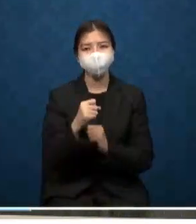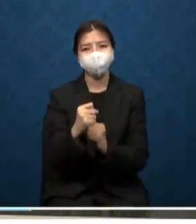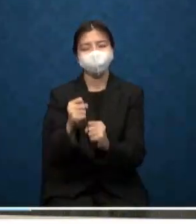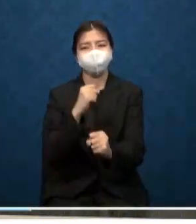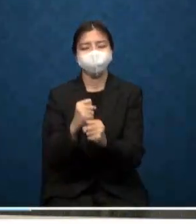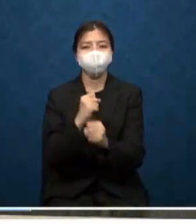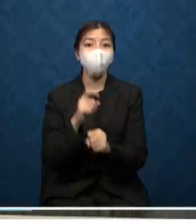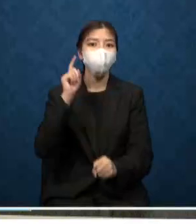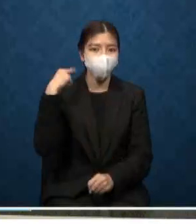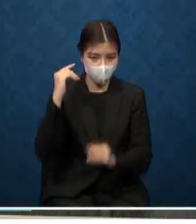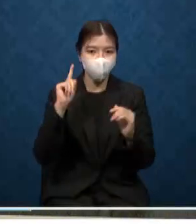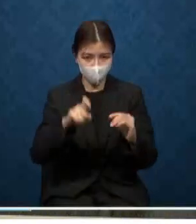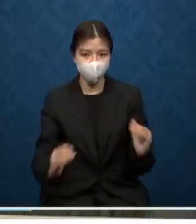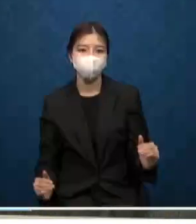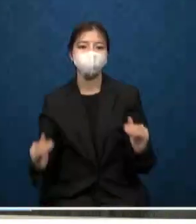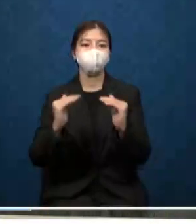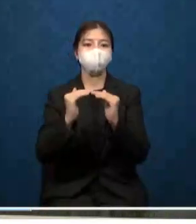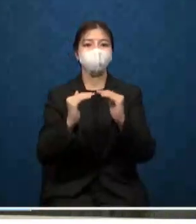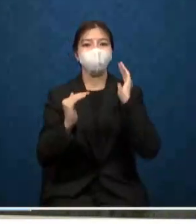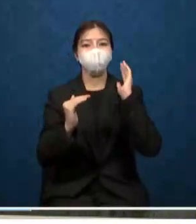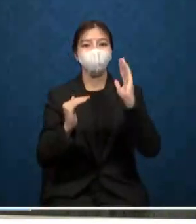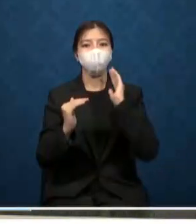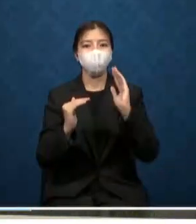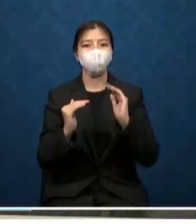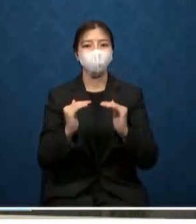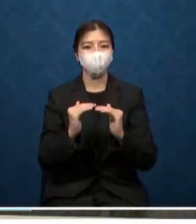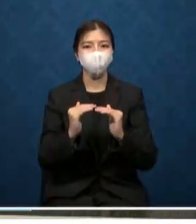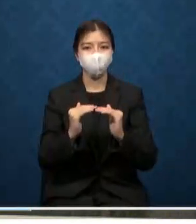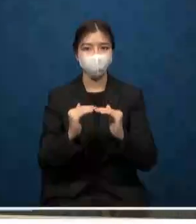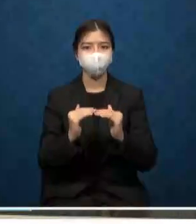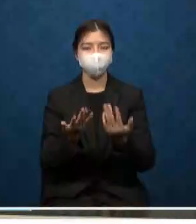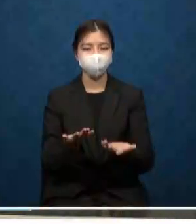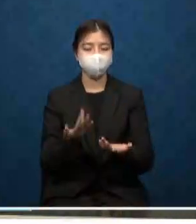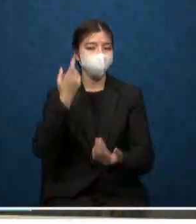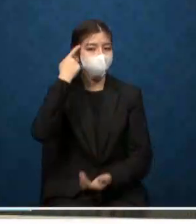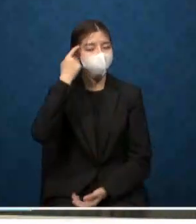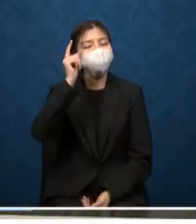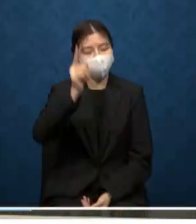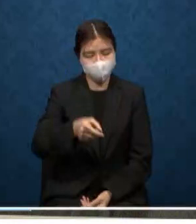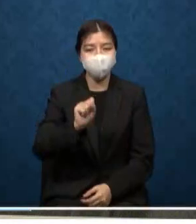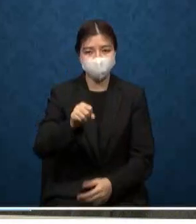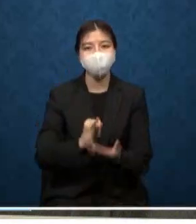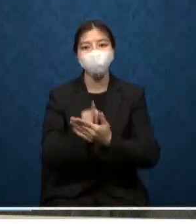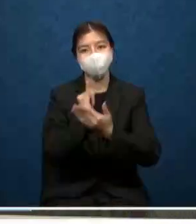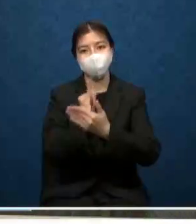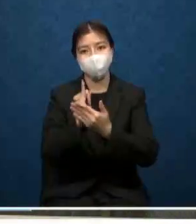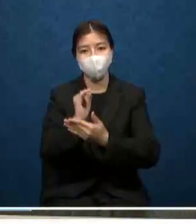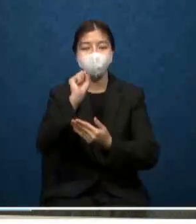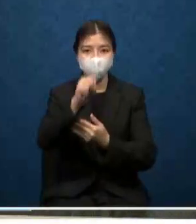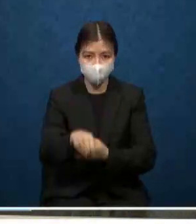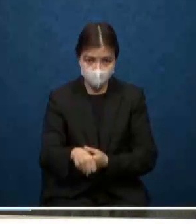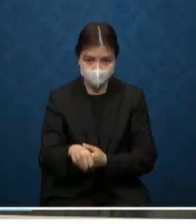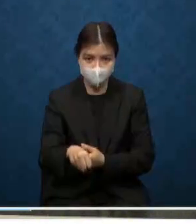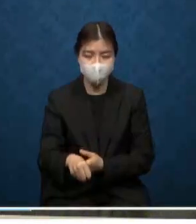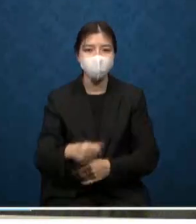ำให้เพศหญิงนั้นเสมอภาคกับเพศชายผมเรียนว่าก็คงเป็นความจริงที่ถูกต้องอยู่ส่วนหนึ่งณ